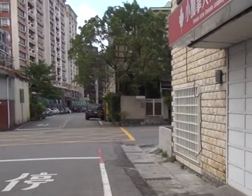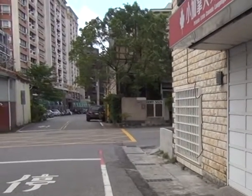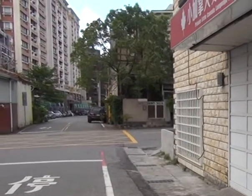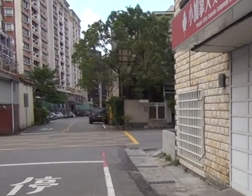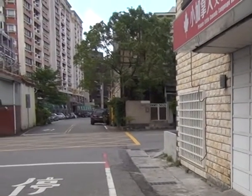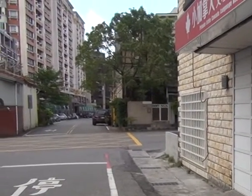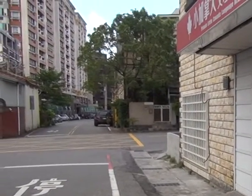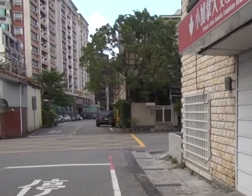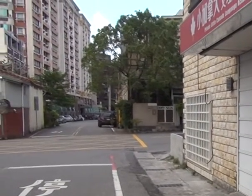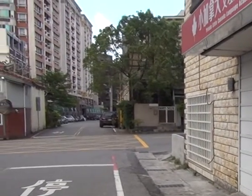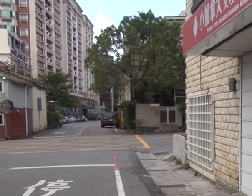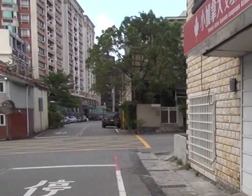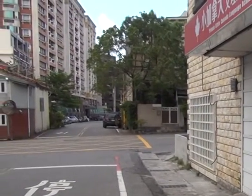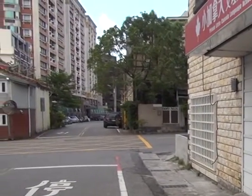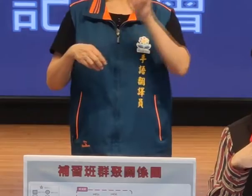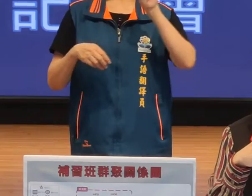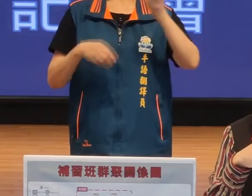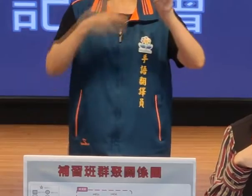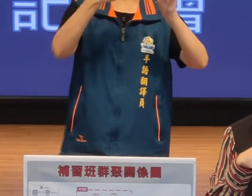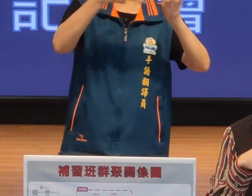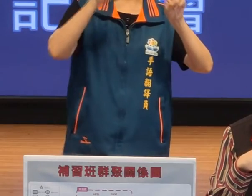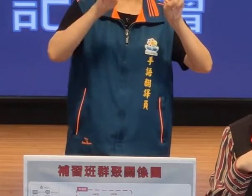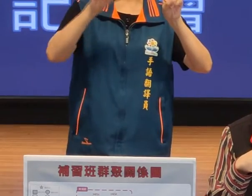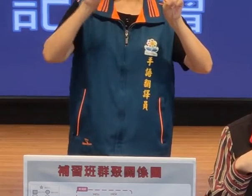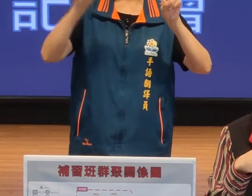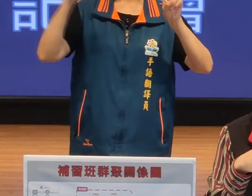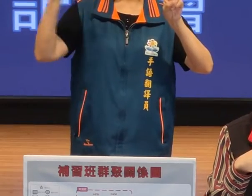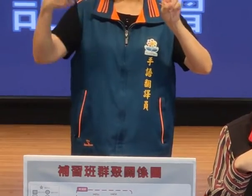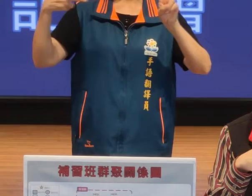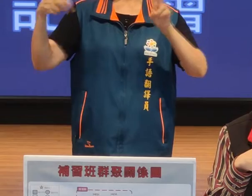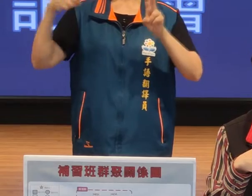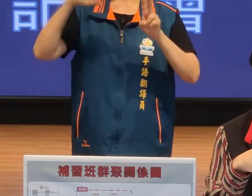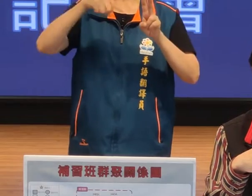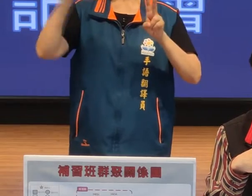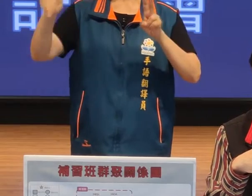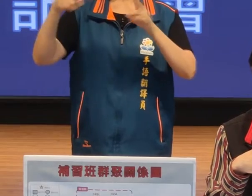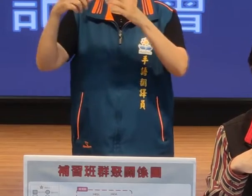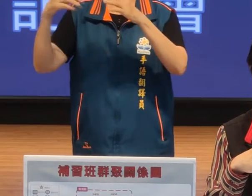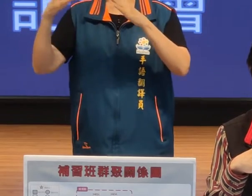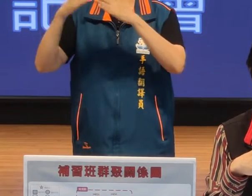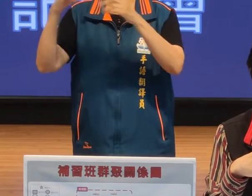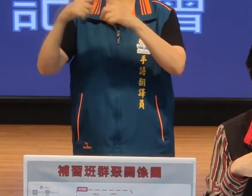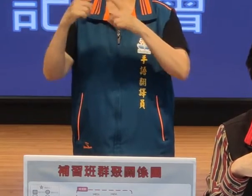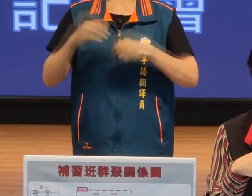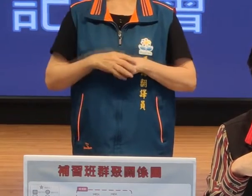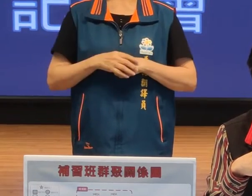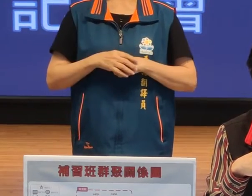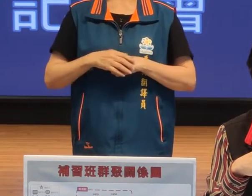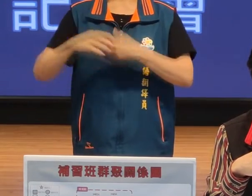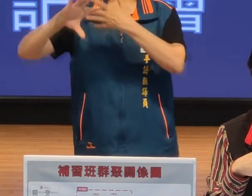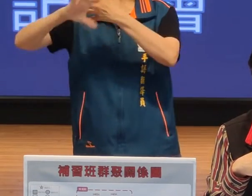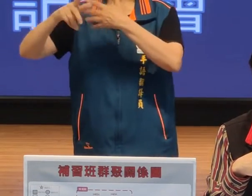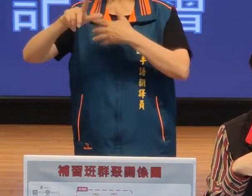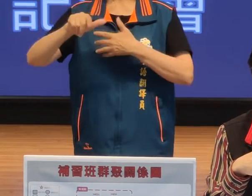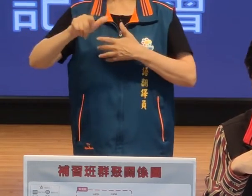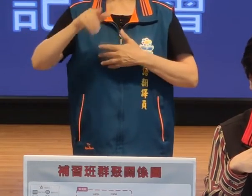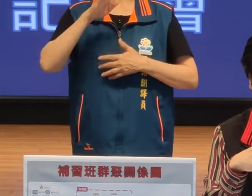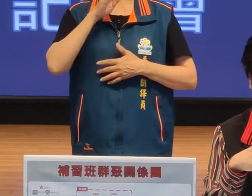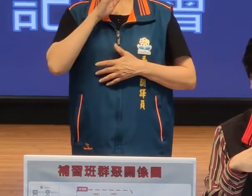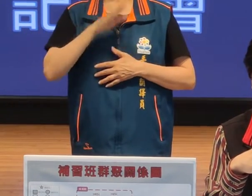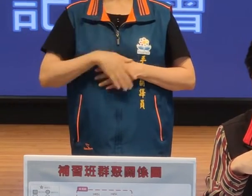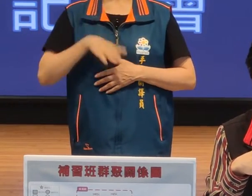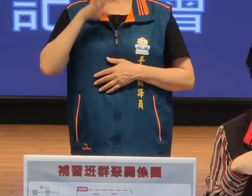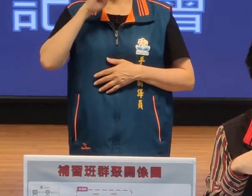罚 28327他的家人哈，28324他本身也是一个外籍老师了哈，